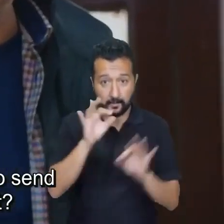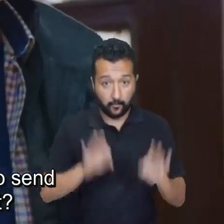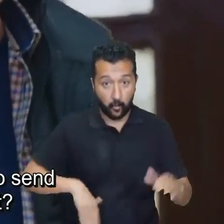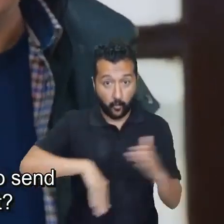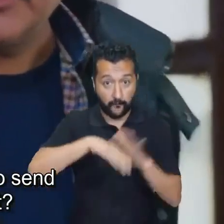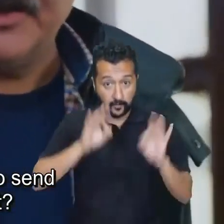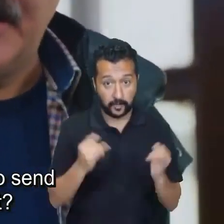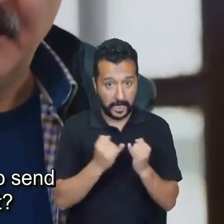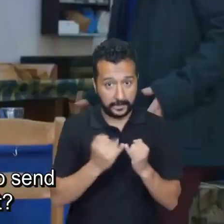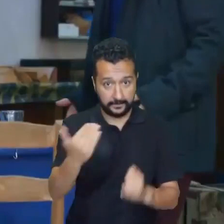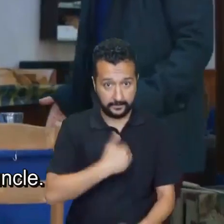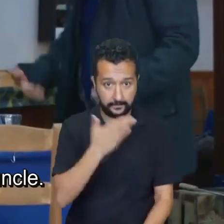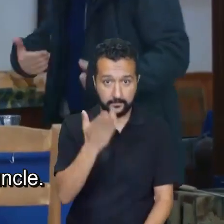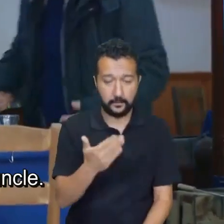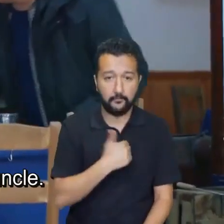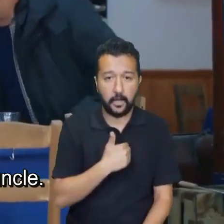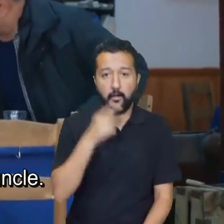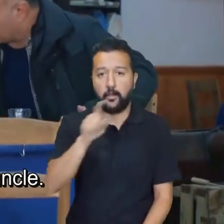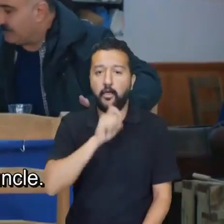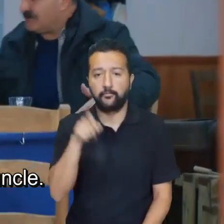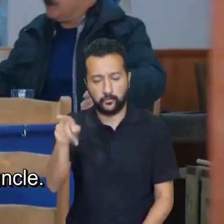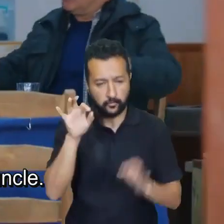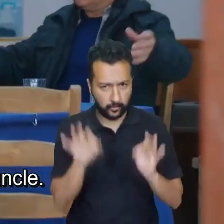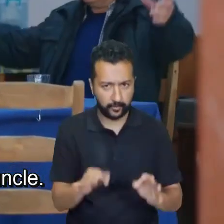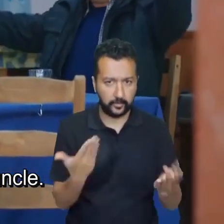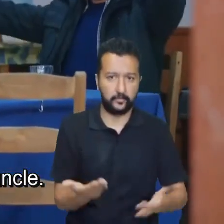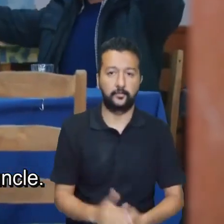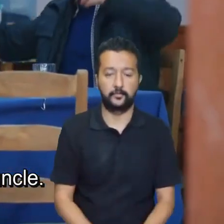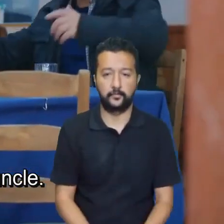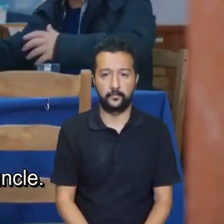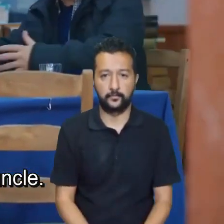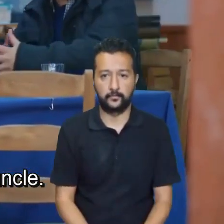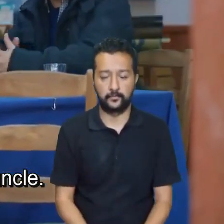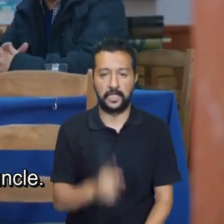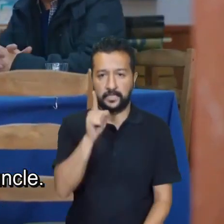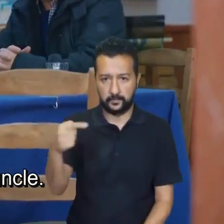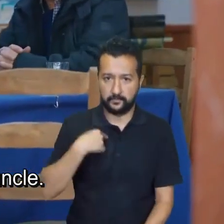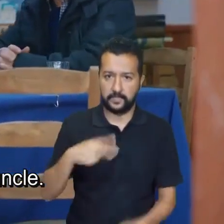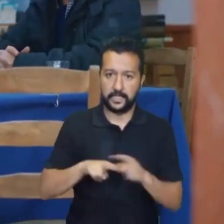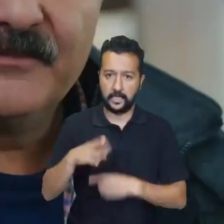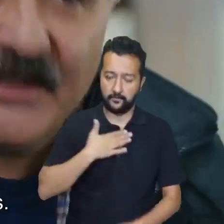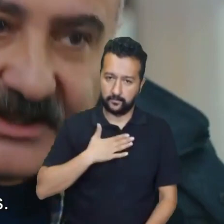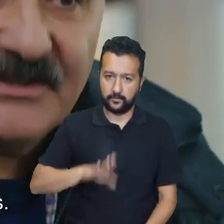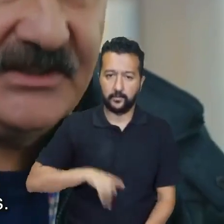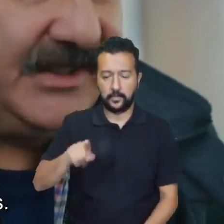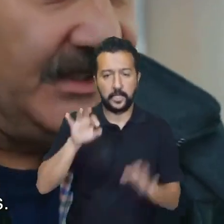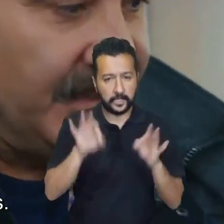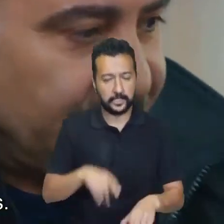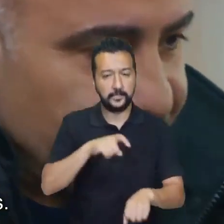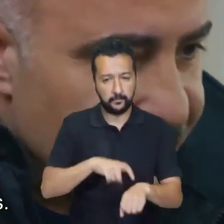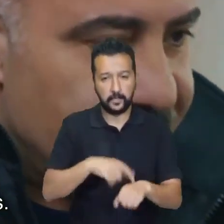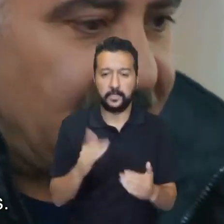böyle gönderecek misin kardeşini ya? Ben de onun amcasıyım tabii ki. Itır da bizim yeğenimiz yani. Yeri